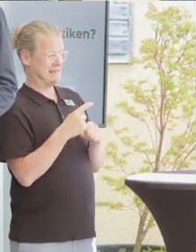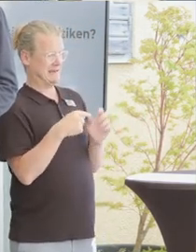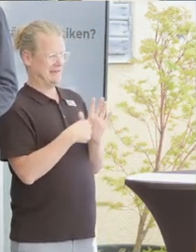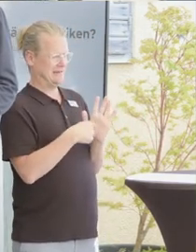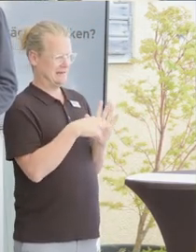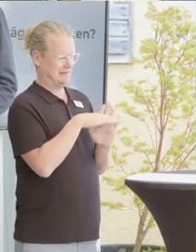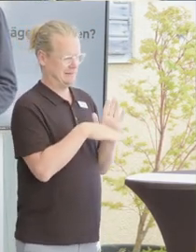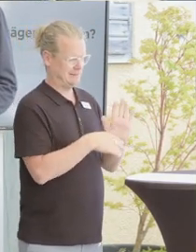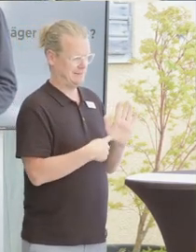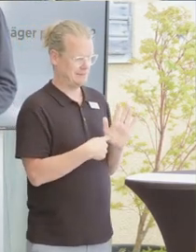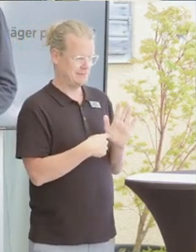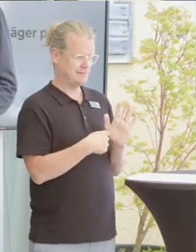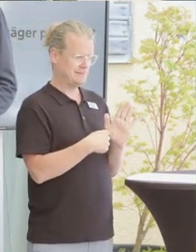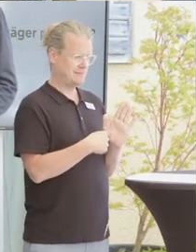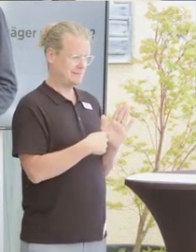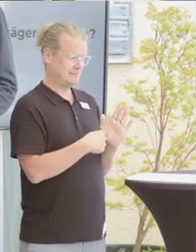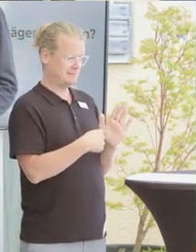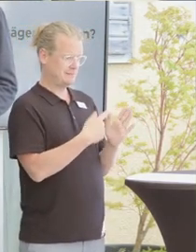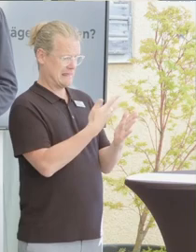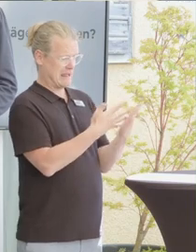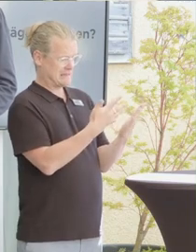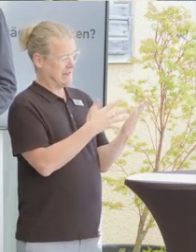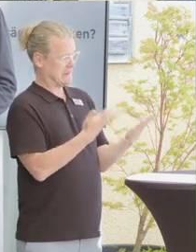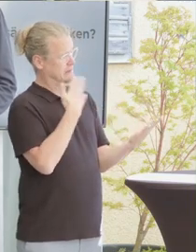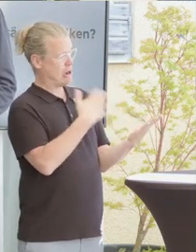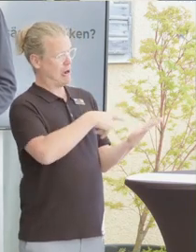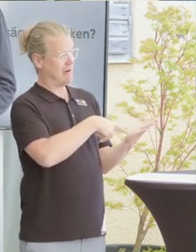skrivningarna på det här området tycker jag är ganska bra i upphovsrättsdirektivet. Också man tänker att de